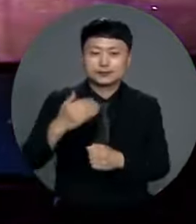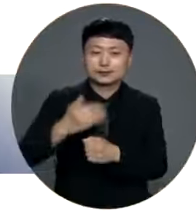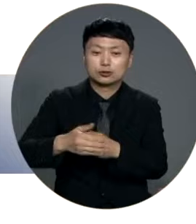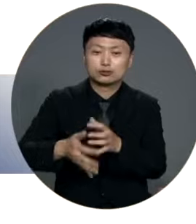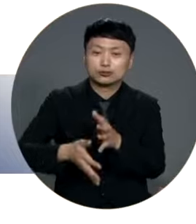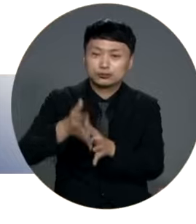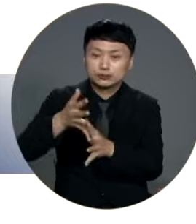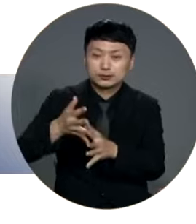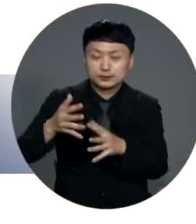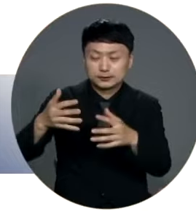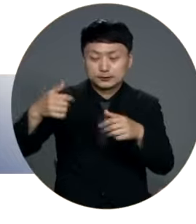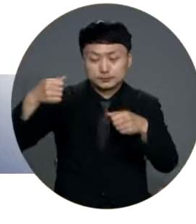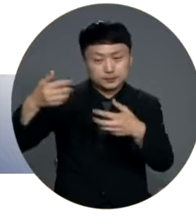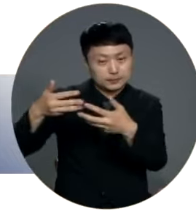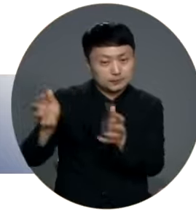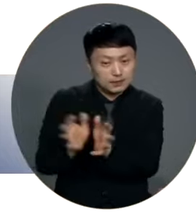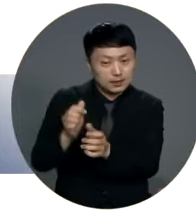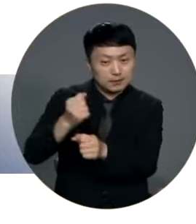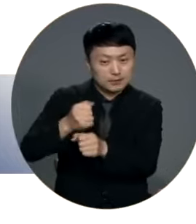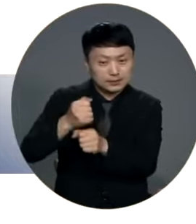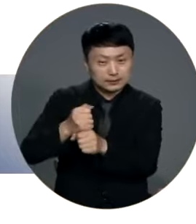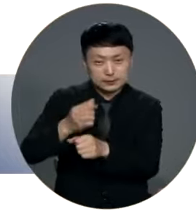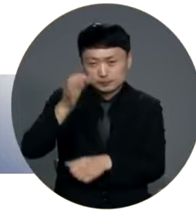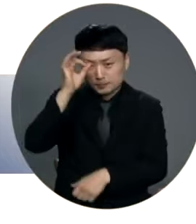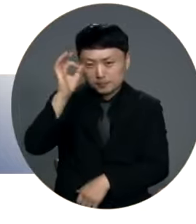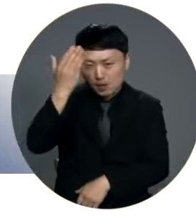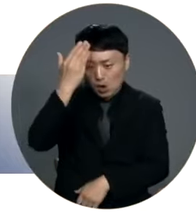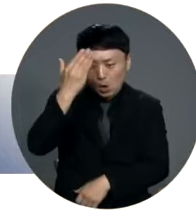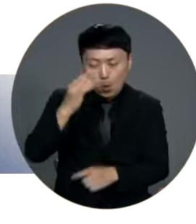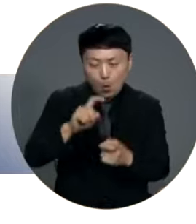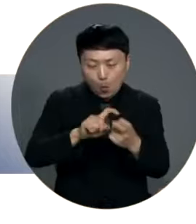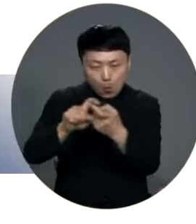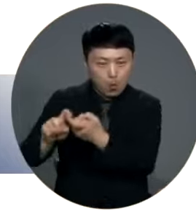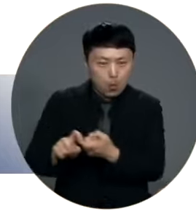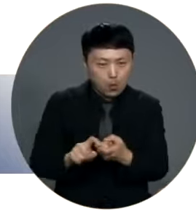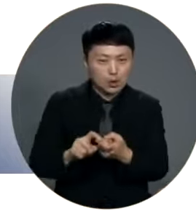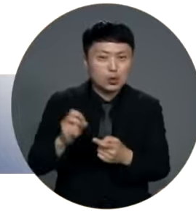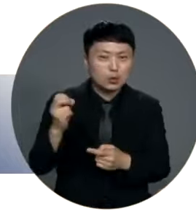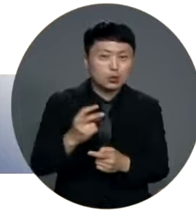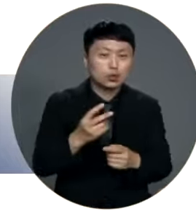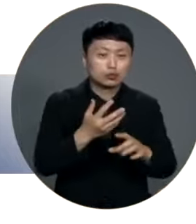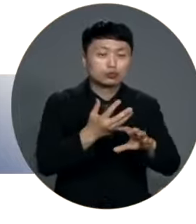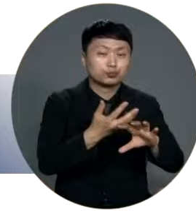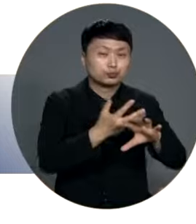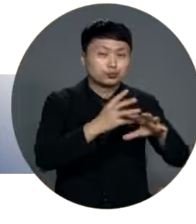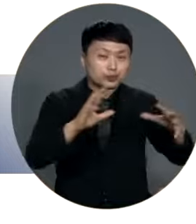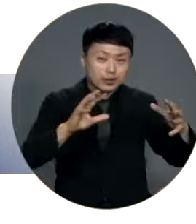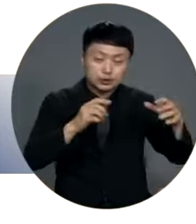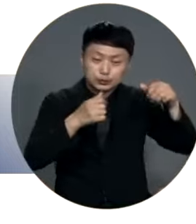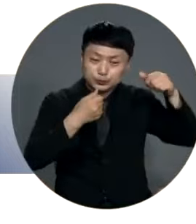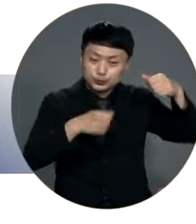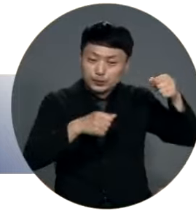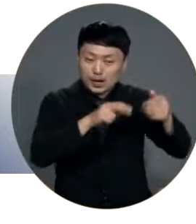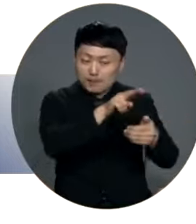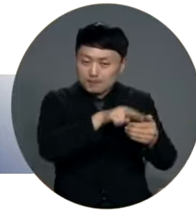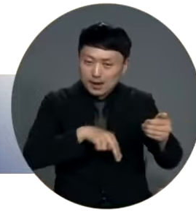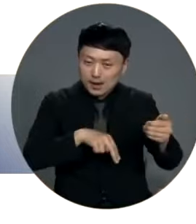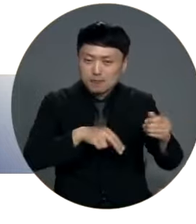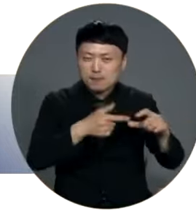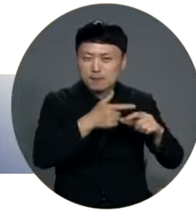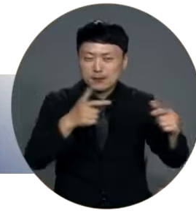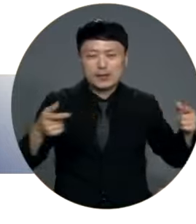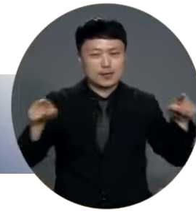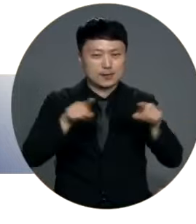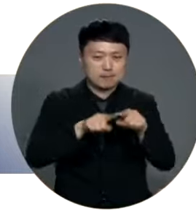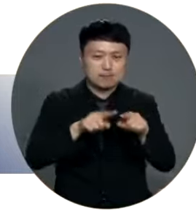있는 제작 노하우, 제작 인프라들을 하고 또 딤프가 가지고 있는 유통 노하우가 하나의